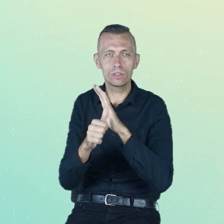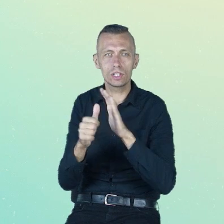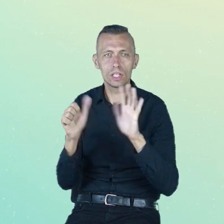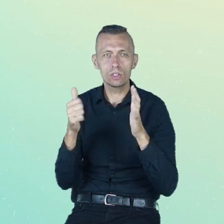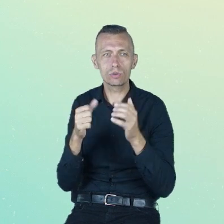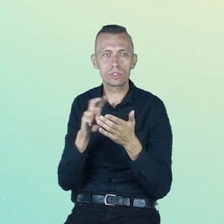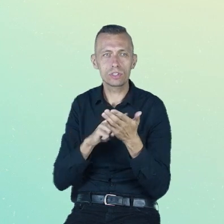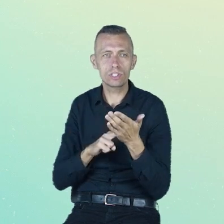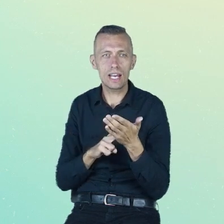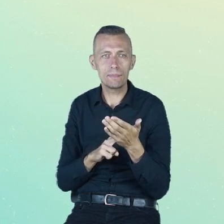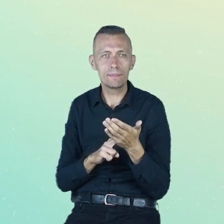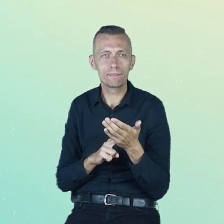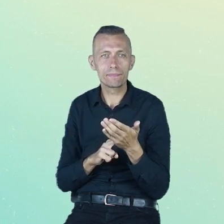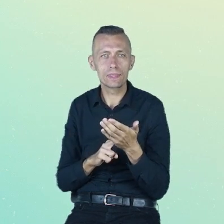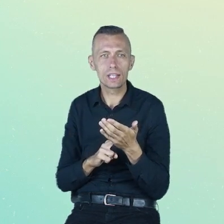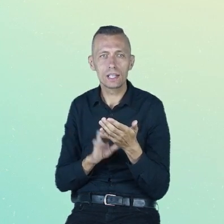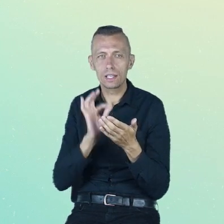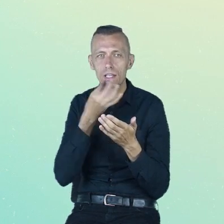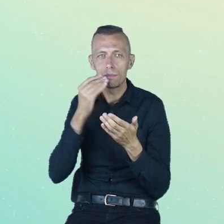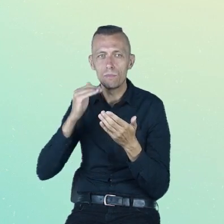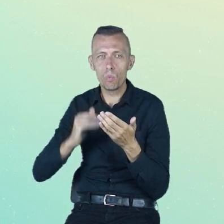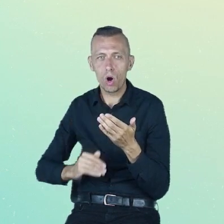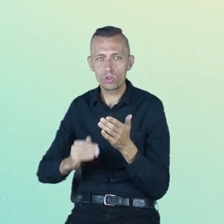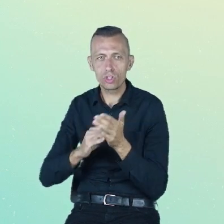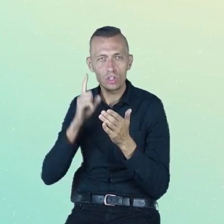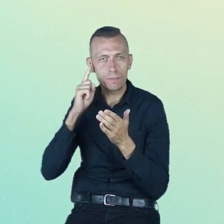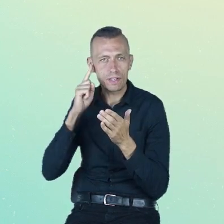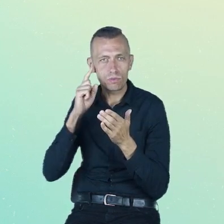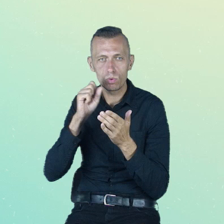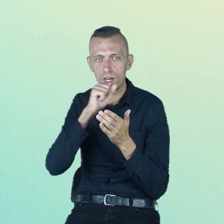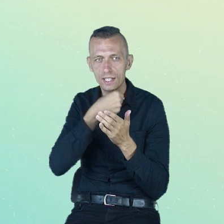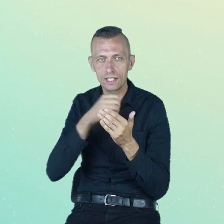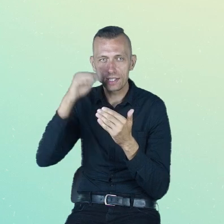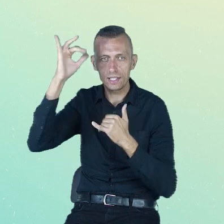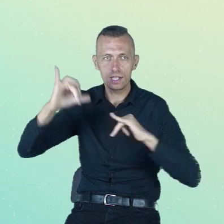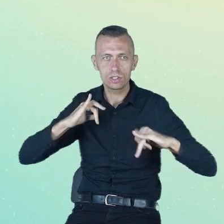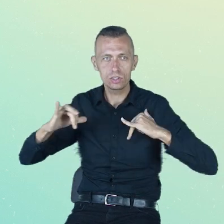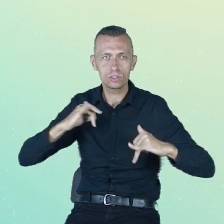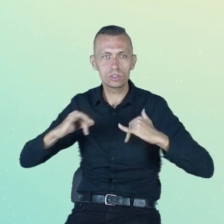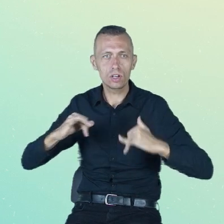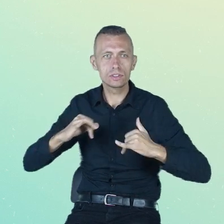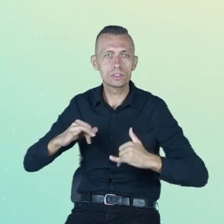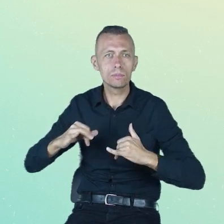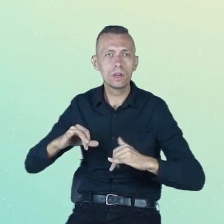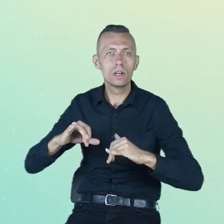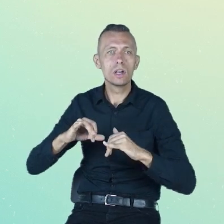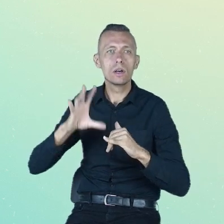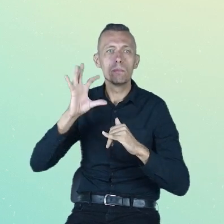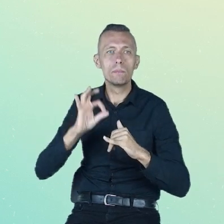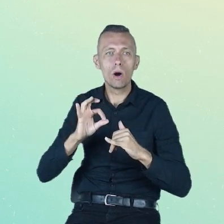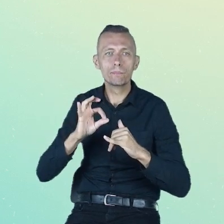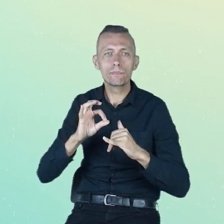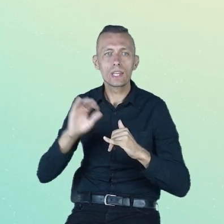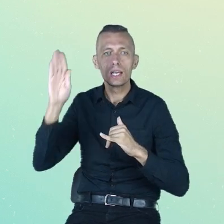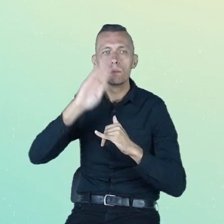ulegajcie starszym, wszyscy zaś przepaszcie się chustą pokory względem siebie, gdyż Bóg się pysznym przeciwstawia, pokornym